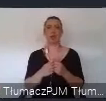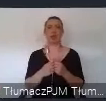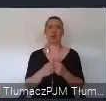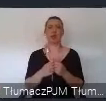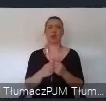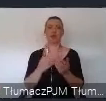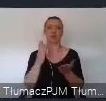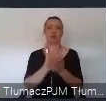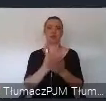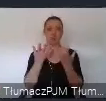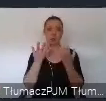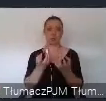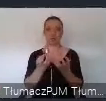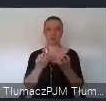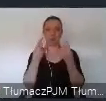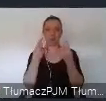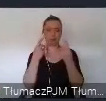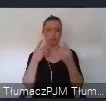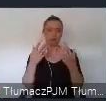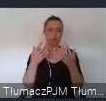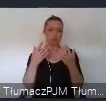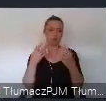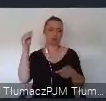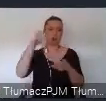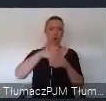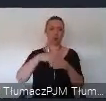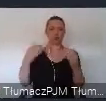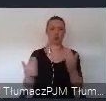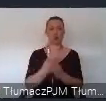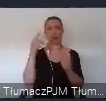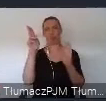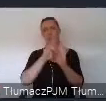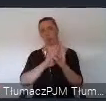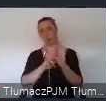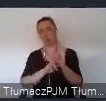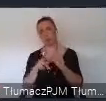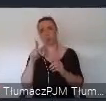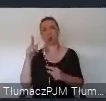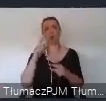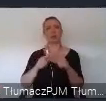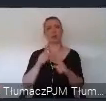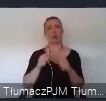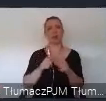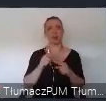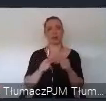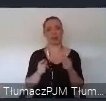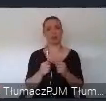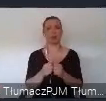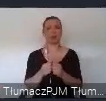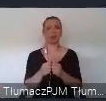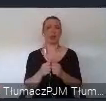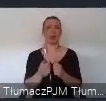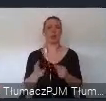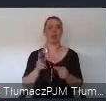ogóle z przepisów o budynkach dotyczący nakładu nieodnawialnej energii pierwotnej. To jest ten element, który w tej chwili